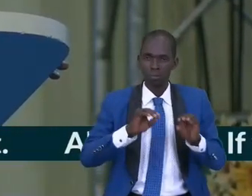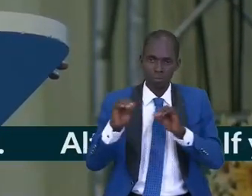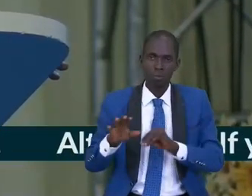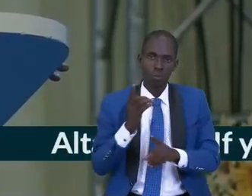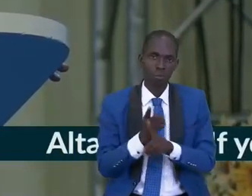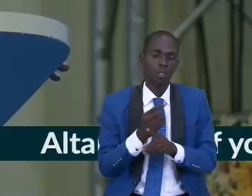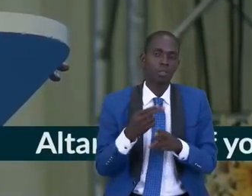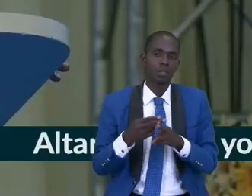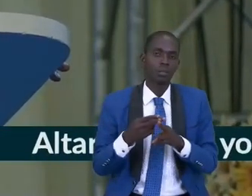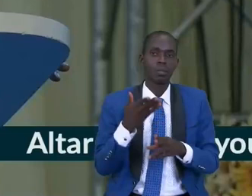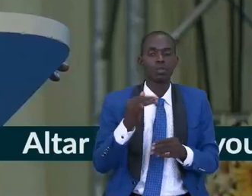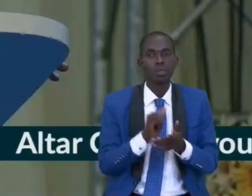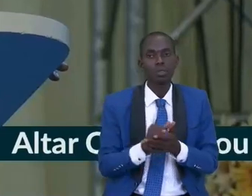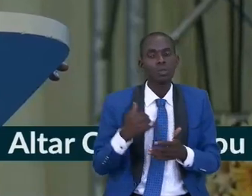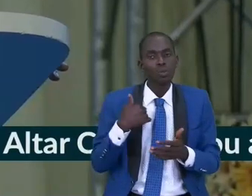S'il vous plaît,